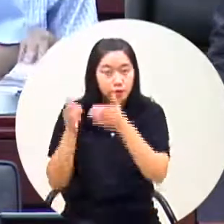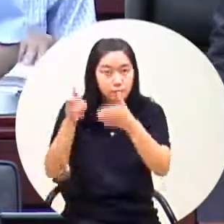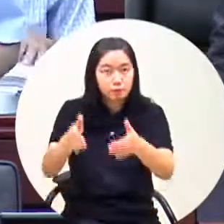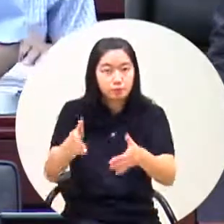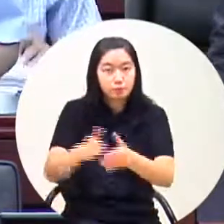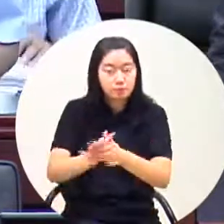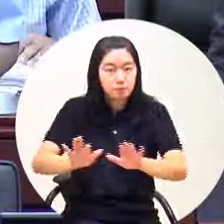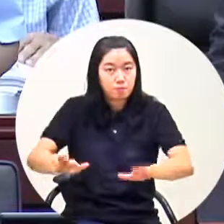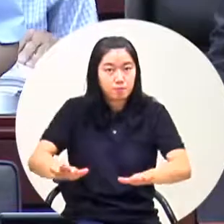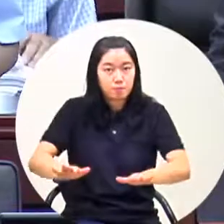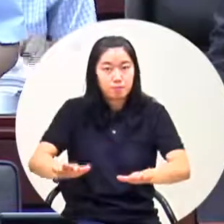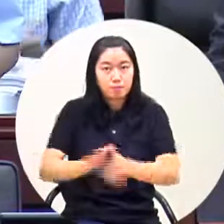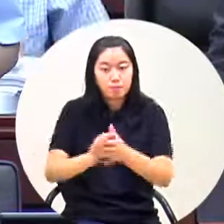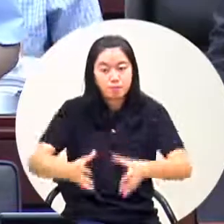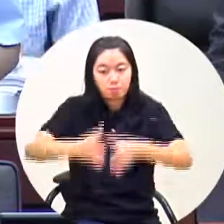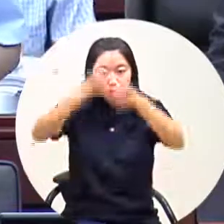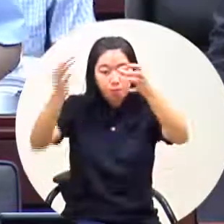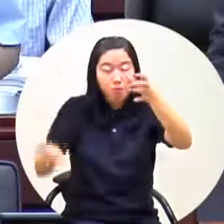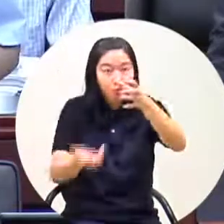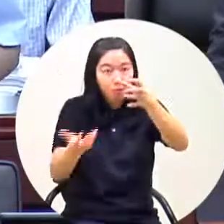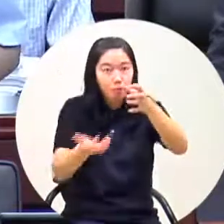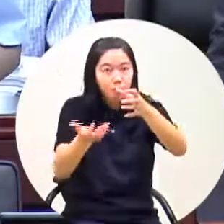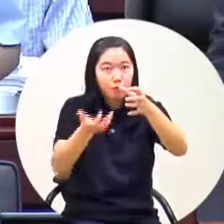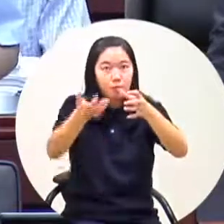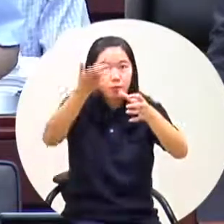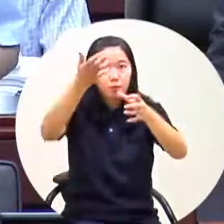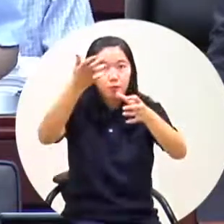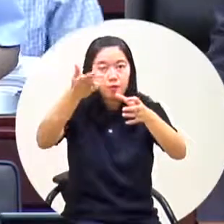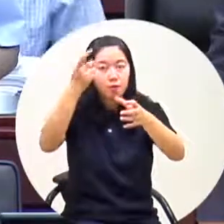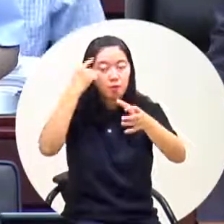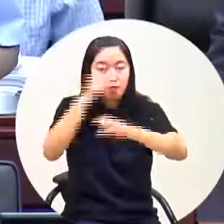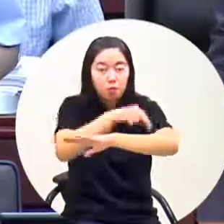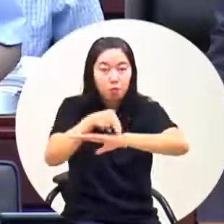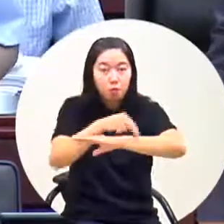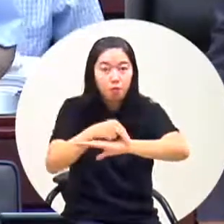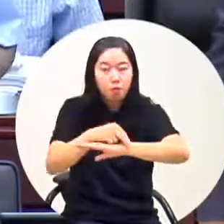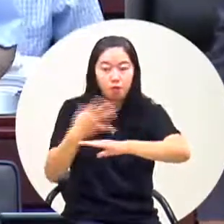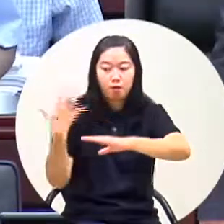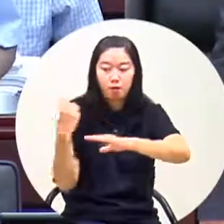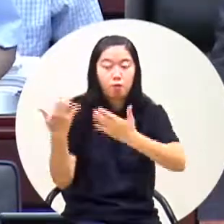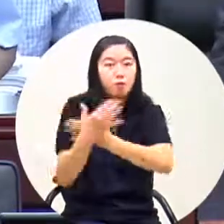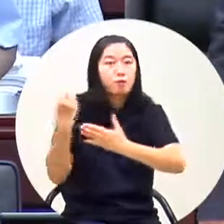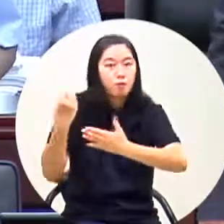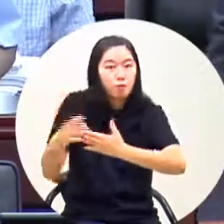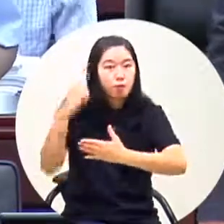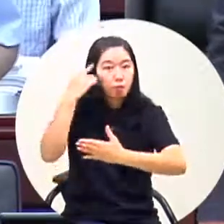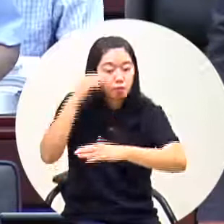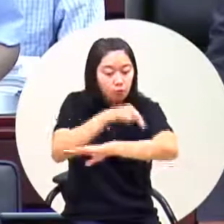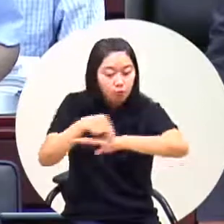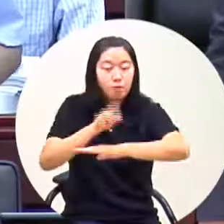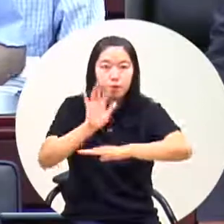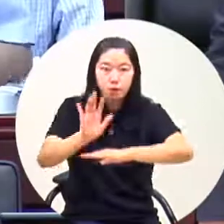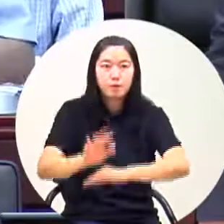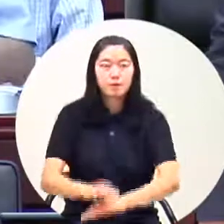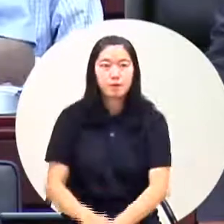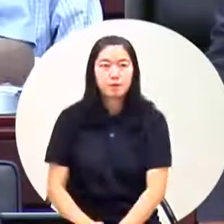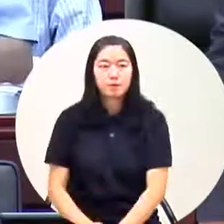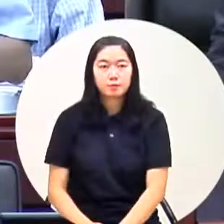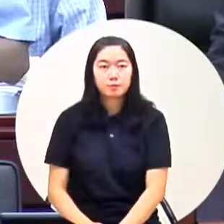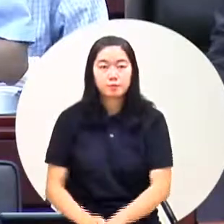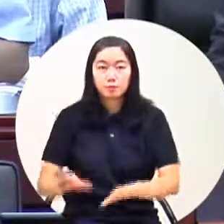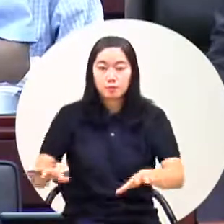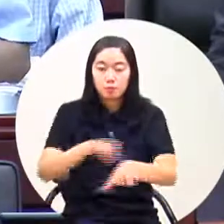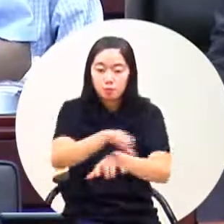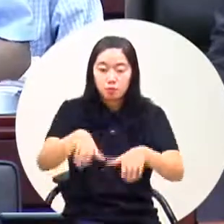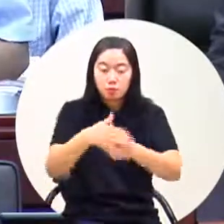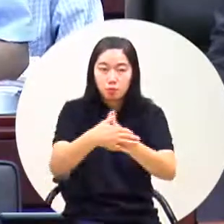现有的这些焚化炉的一些的研议跟更新的，哈。那所以目前来讲，环保署也有把